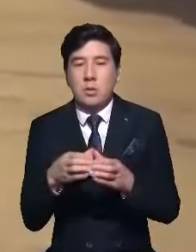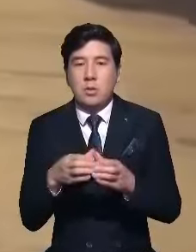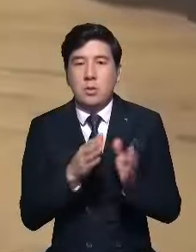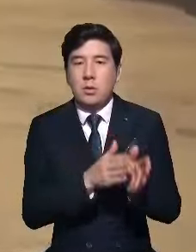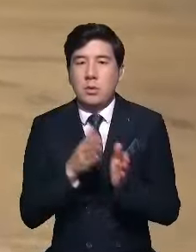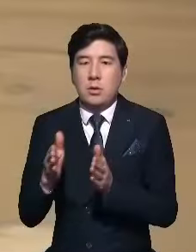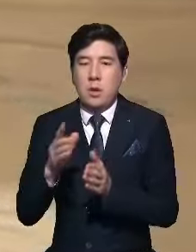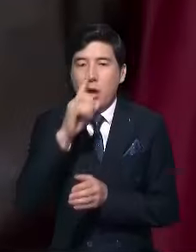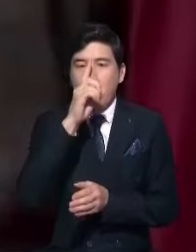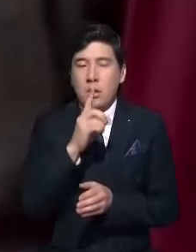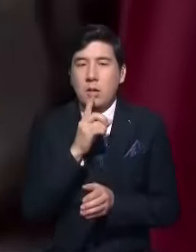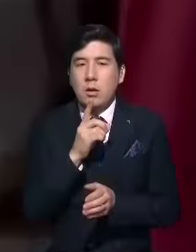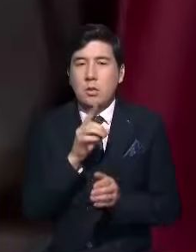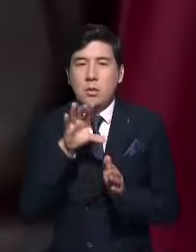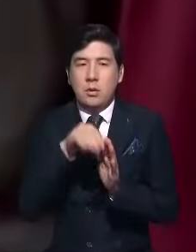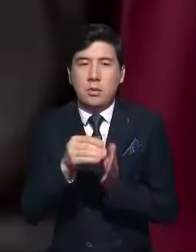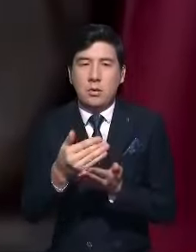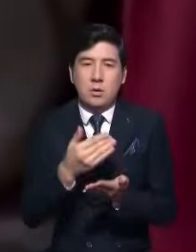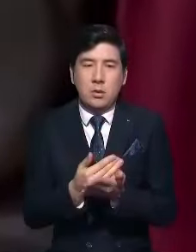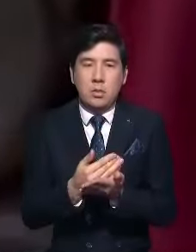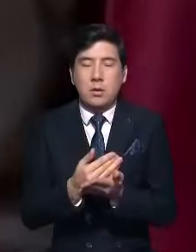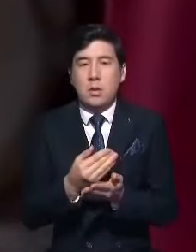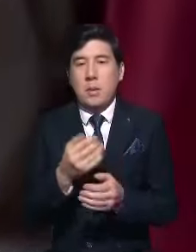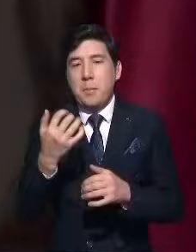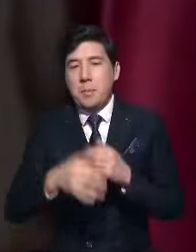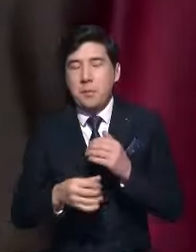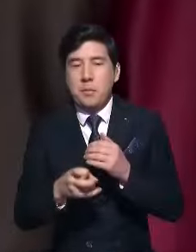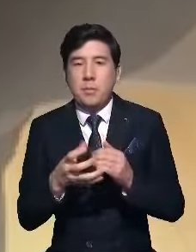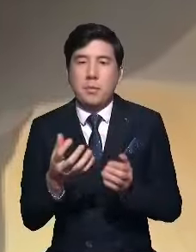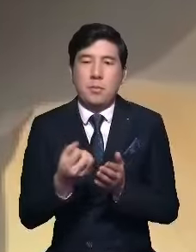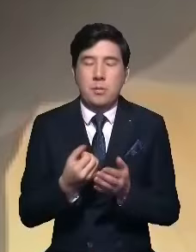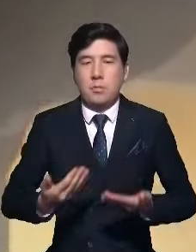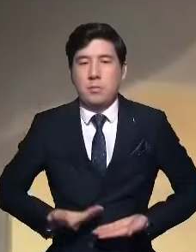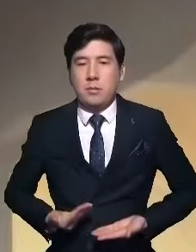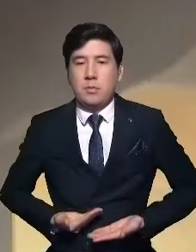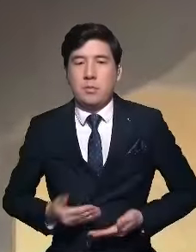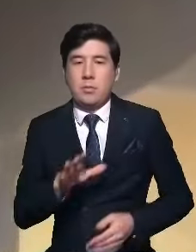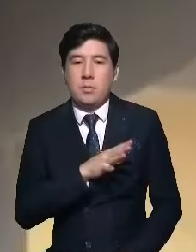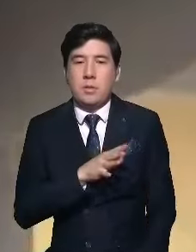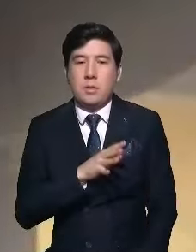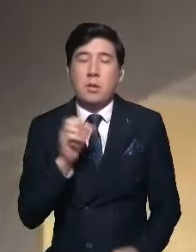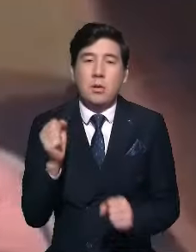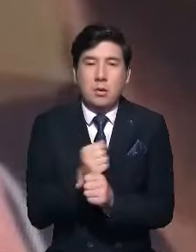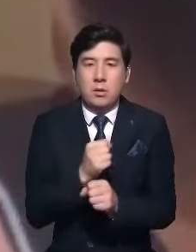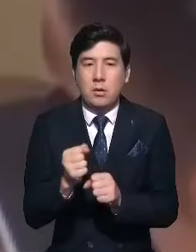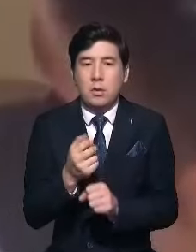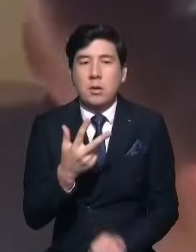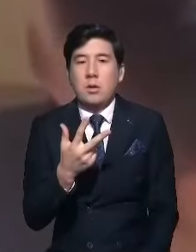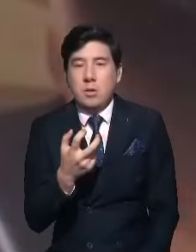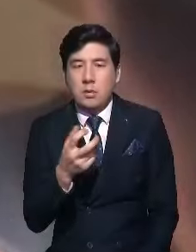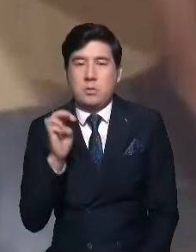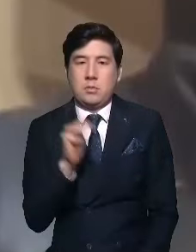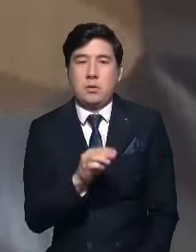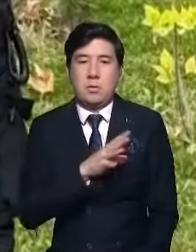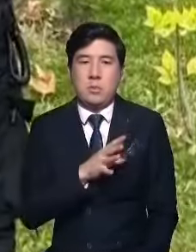сайын 1,5 миллион теңге алып отырған. Ал Ақтөбеде екі жігіт қаланың екі тұрғынына зорлық-зомбылық көрсетіп, 300 мың теңге өндірген.